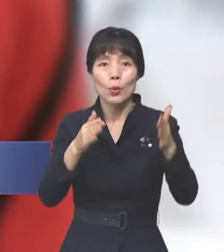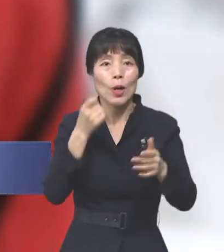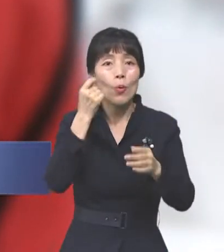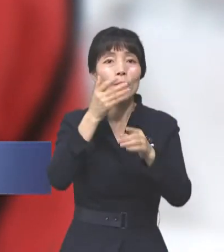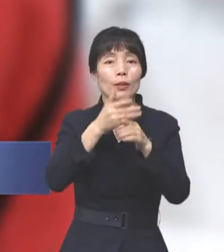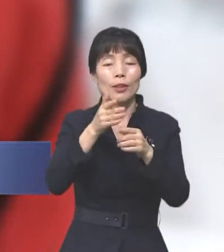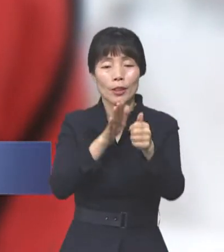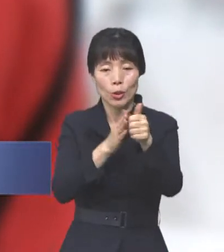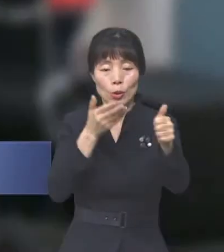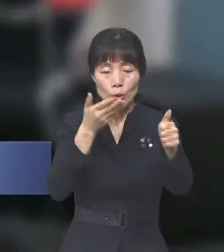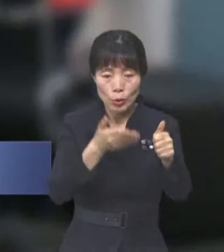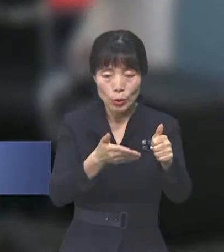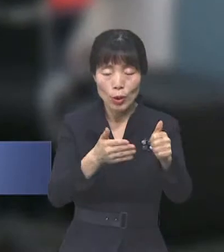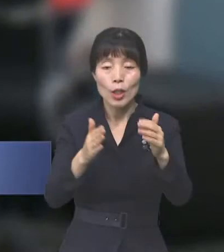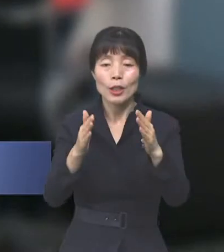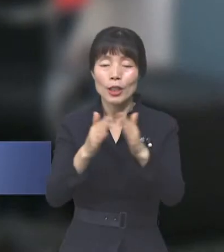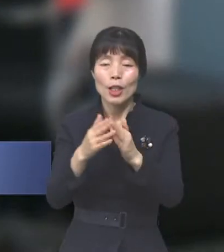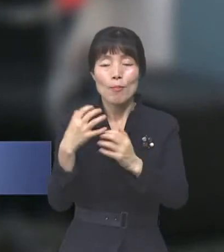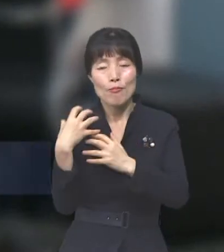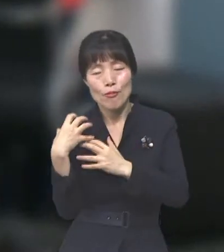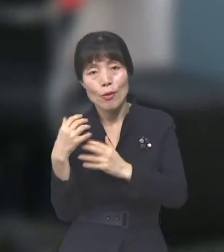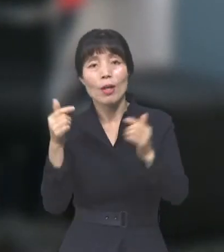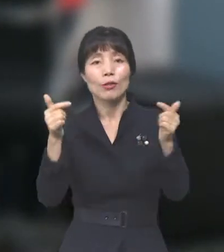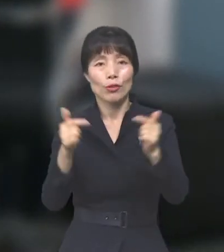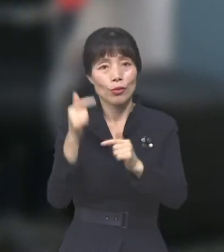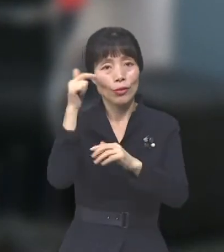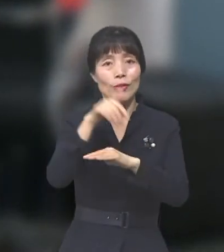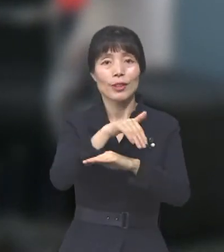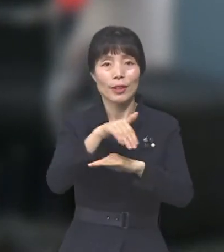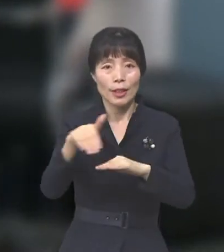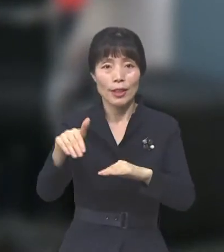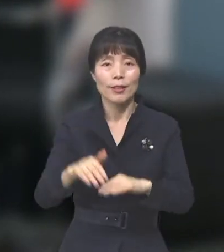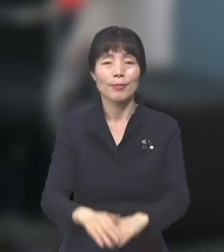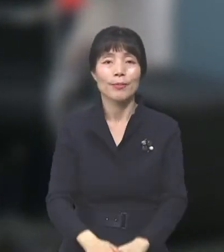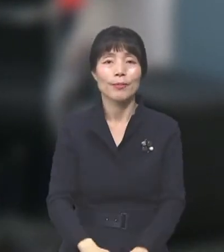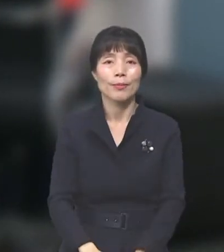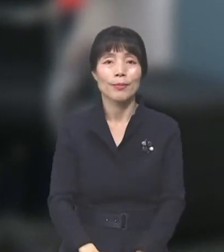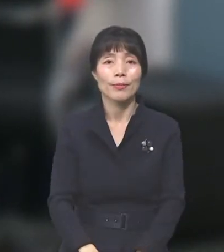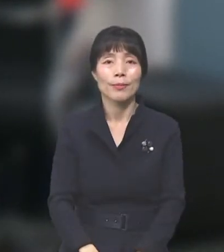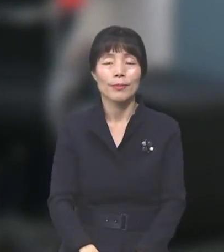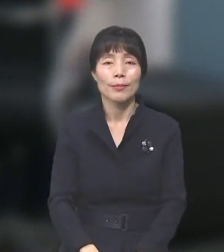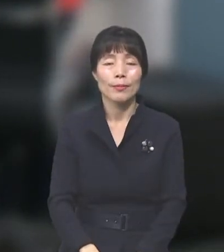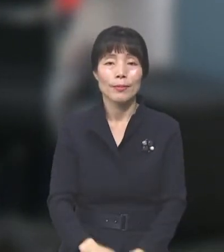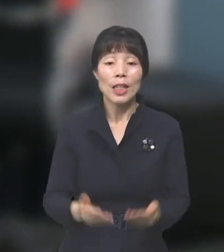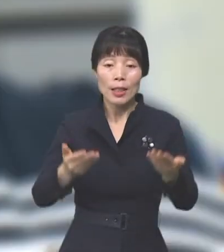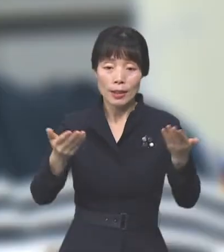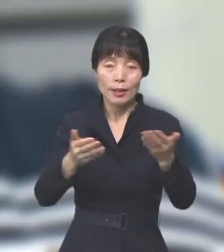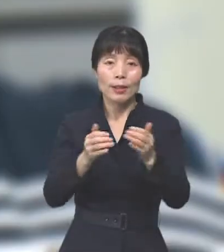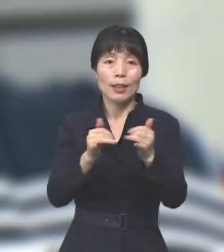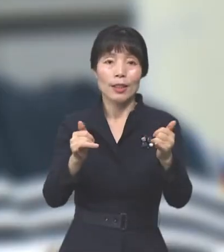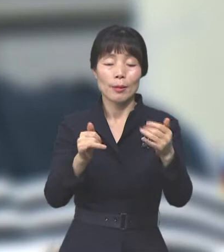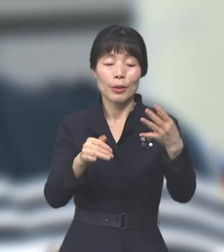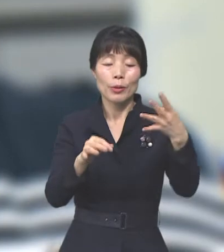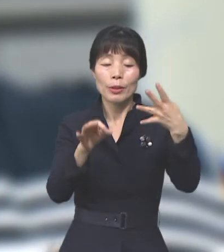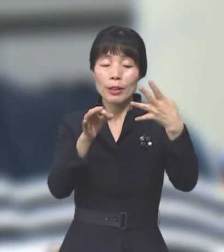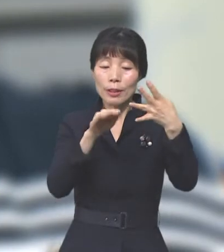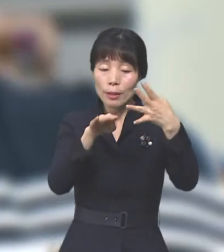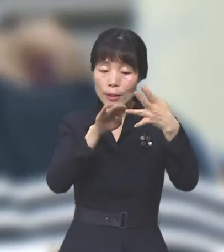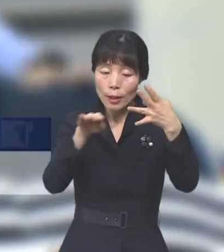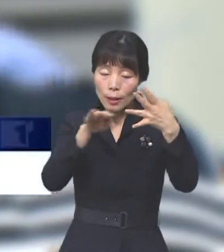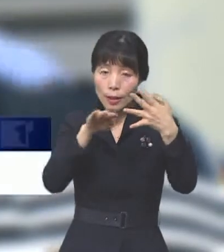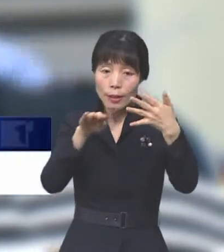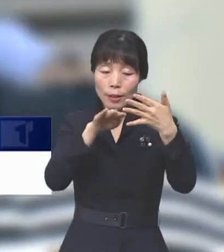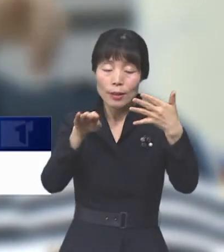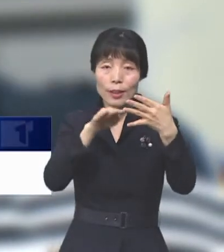지원해서 높은 주거 비용에 대한 부담을 조금이나마 덜어드리려고 하고요. 또 일하는 차상위 계층 청년이